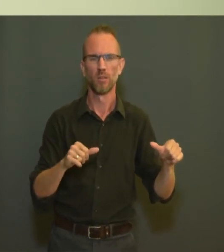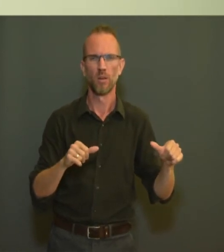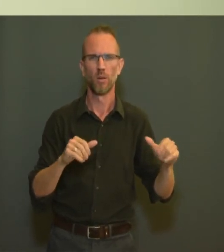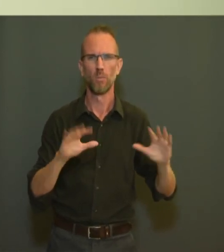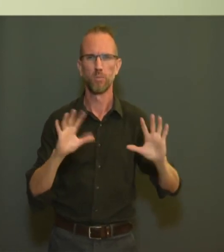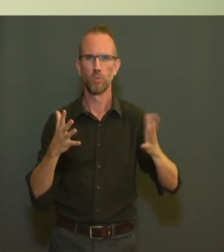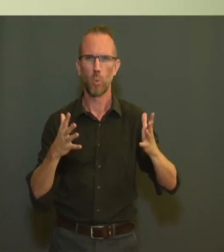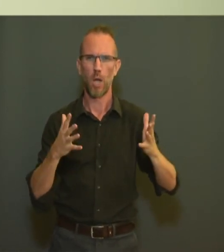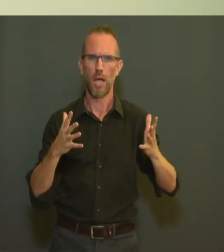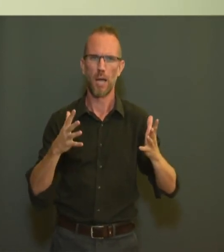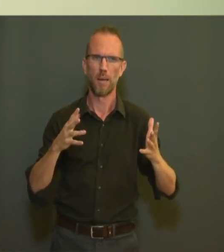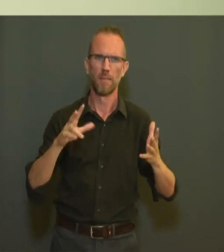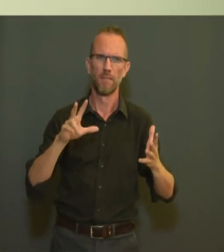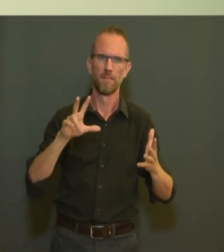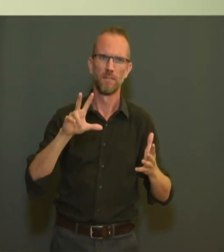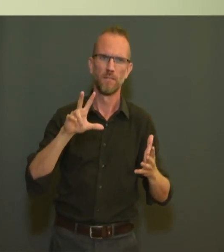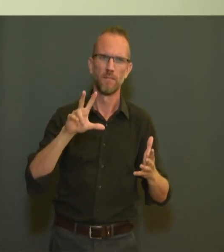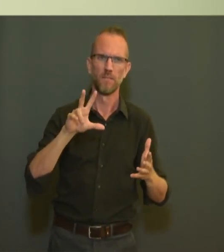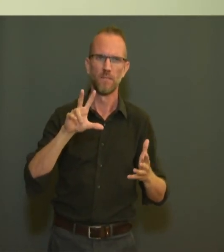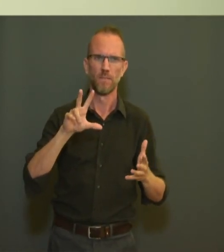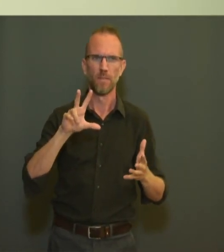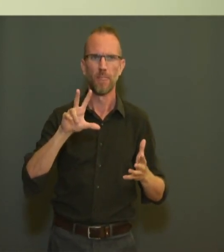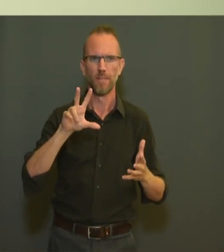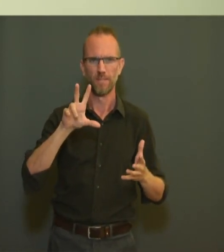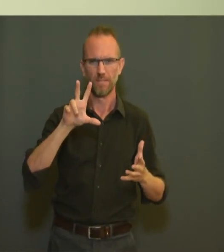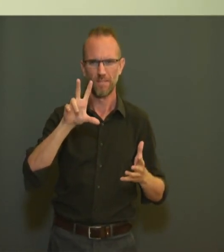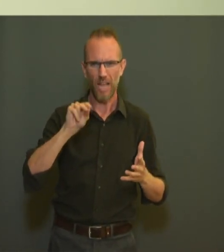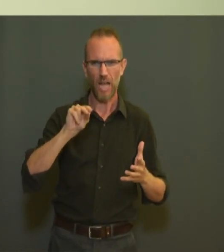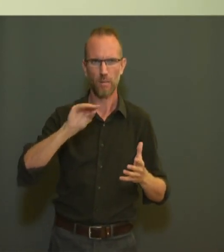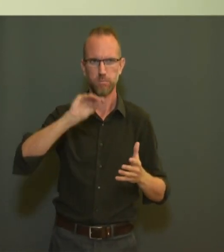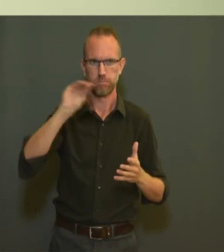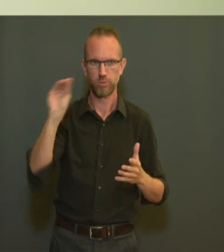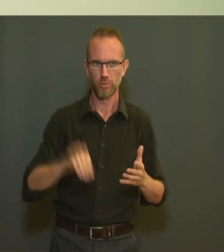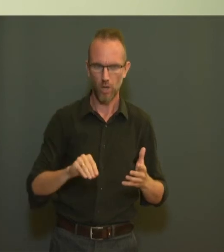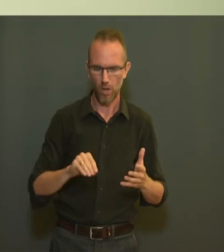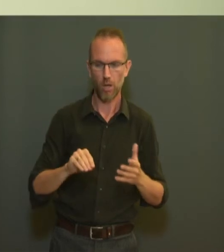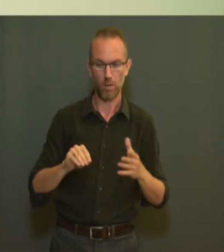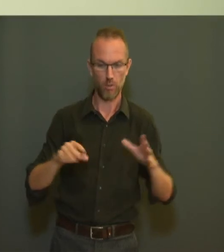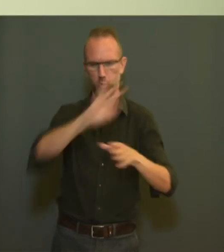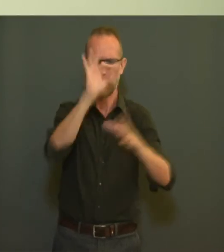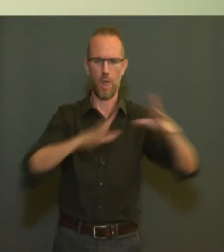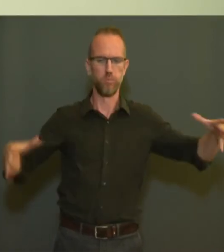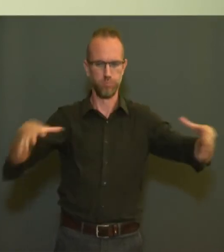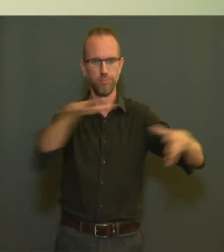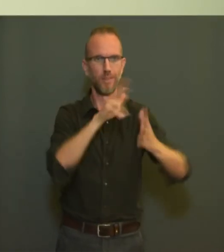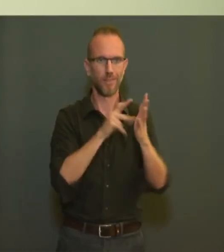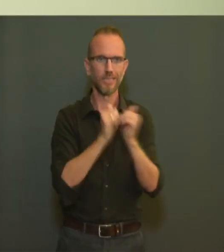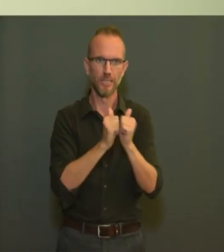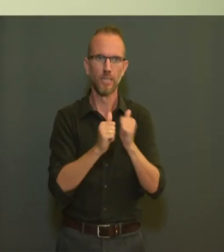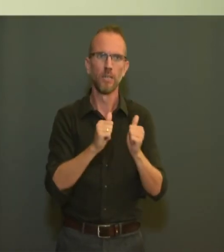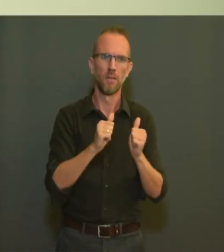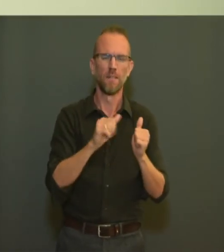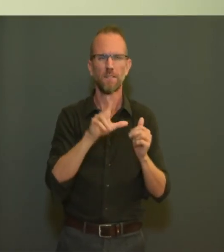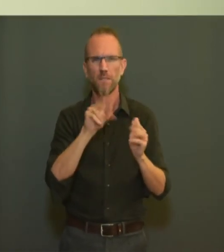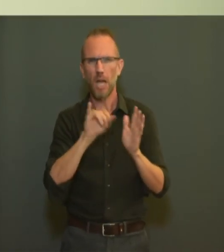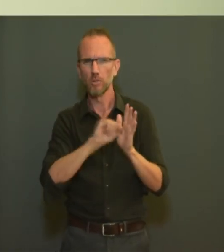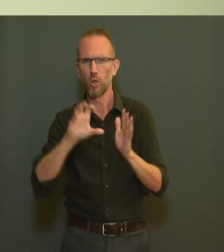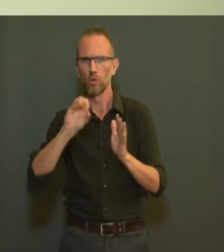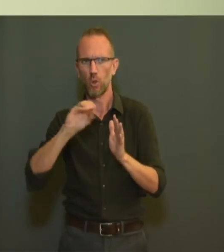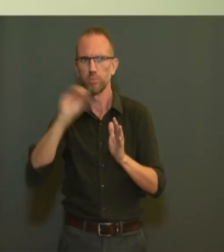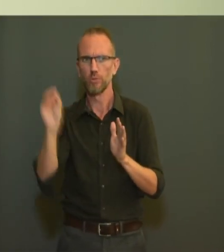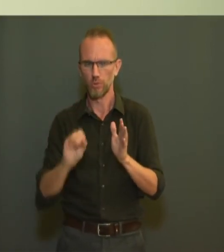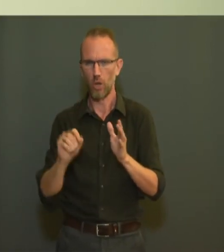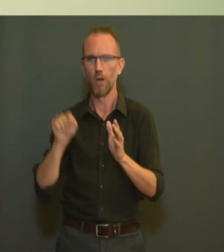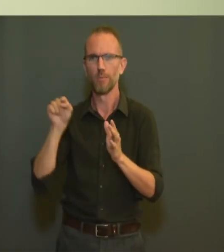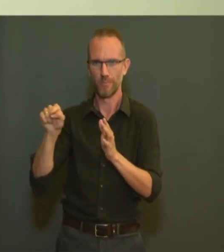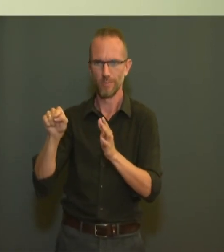diagnostiqués sur base de retour de voyage. Les pays qui nous entourent et qui ont ce genre de chiffres ont entre 20 et 30%. Et donc, on reste dans cette